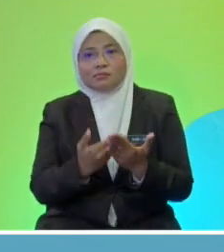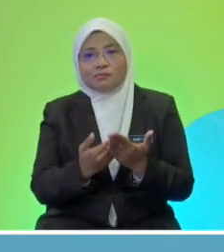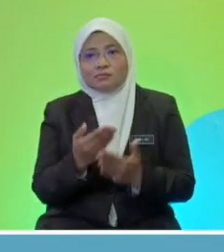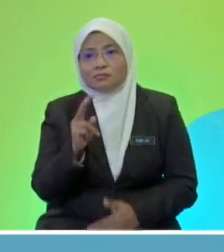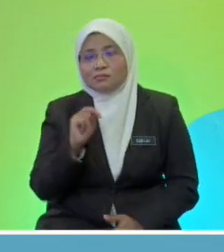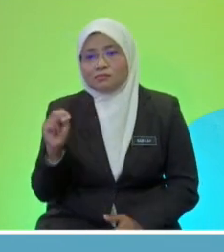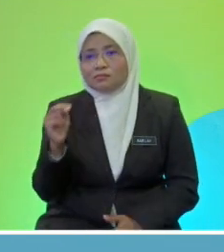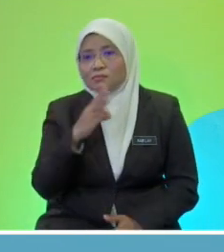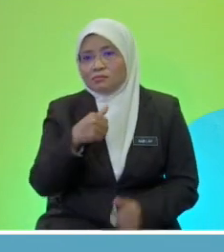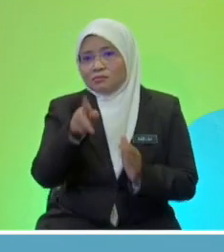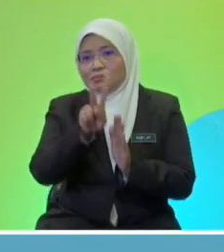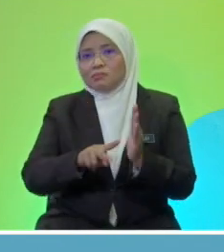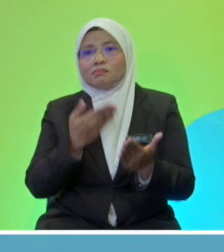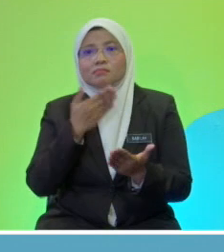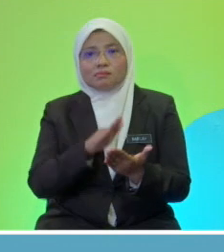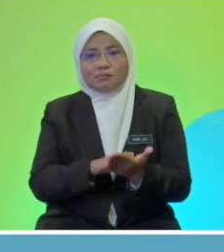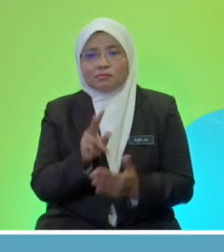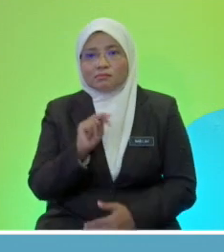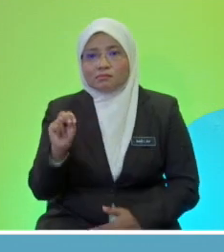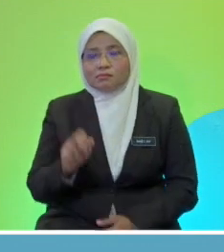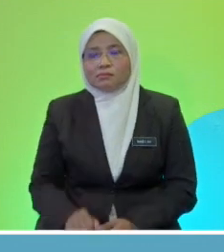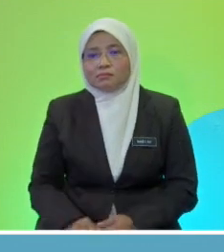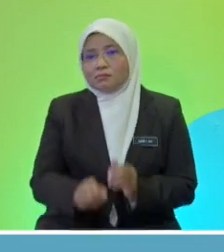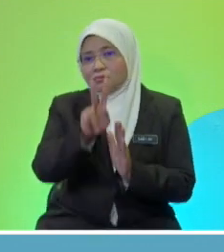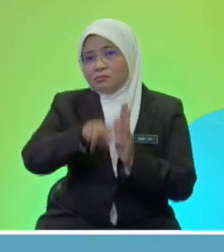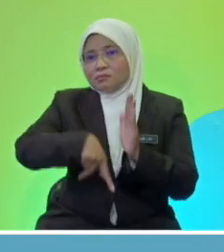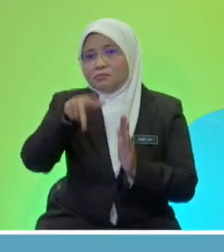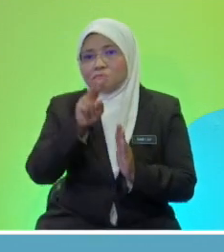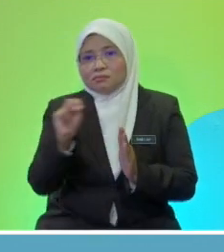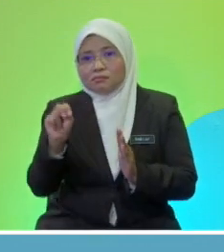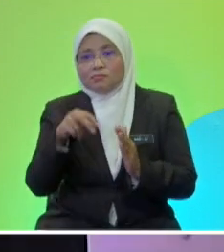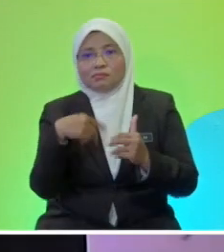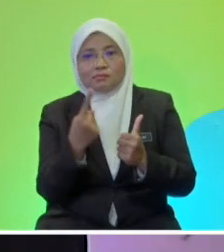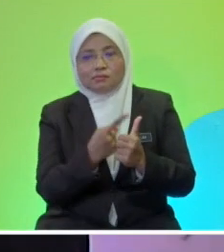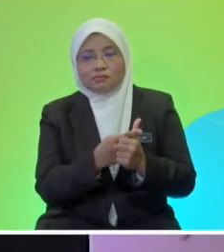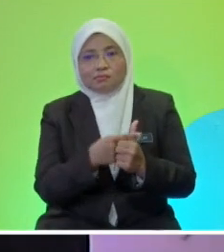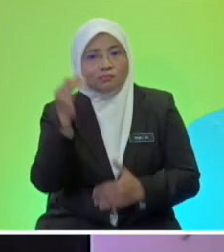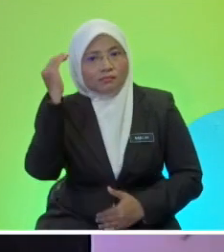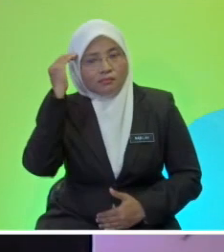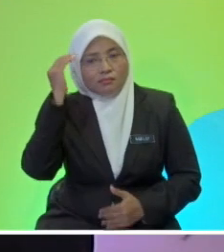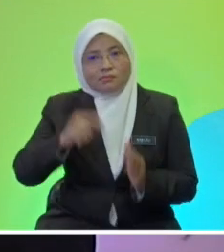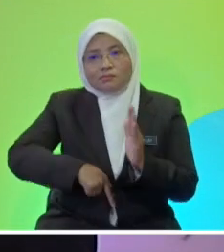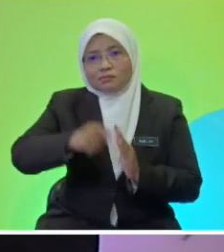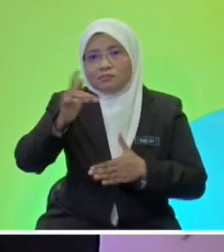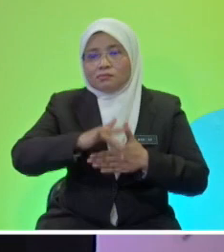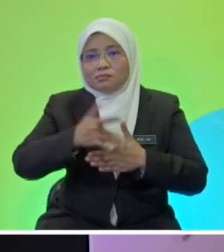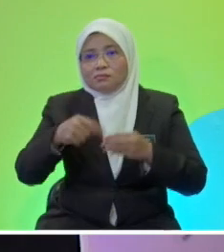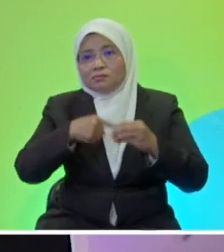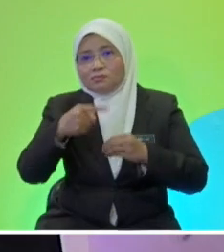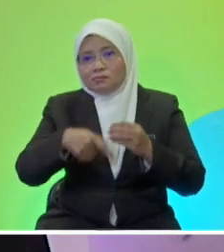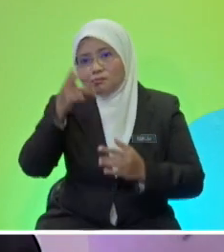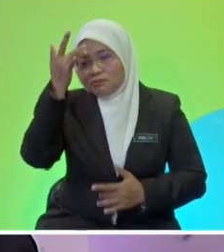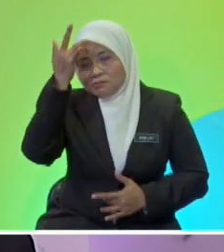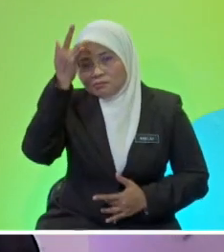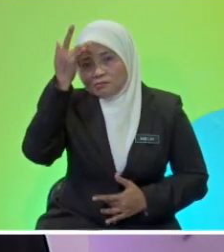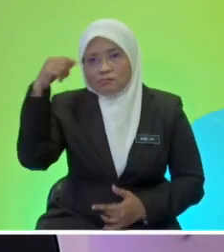disebabkan sifat manusia dan kita tahu kelebihan yaitu kita dapat mengesan lebih awal berkait dengan penyakit genetik dan juga